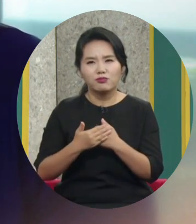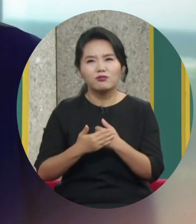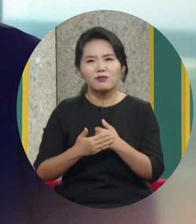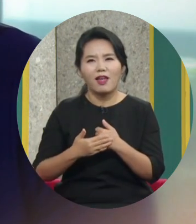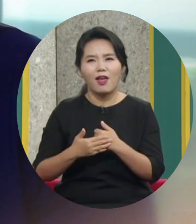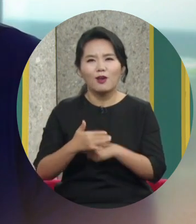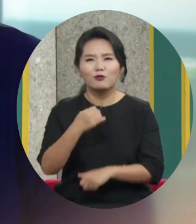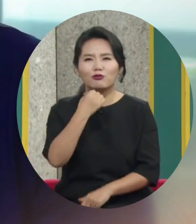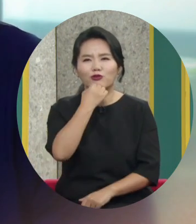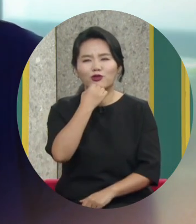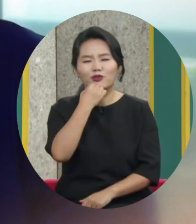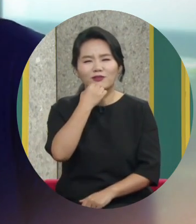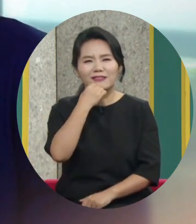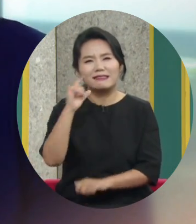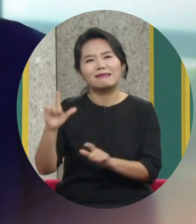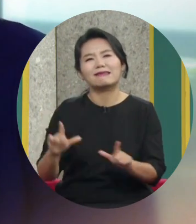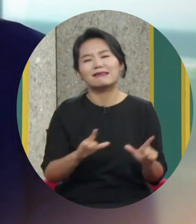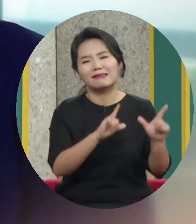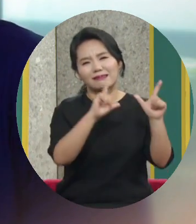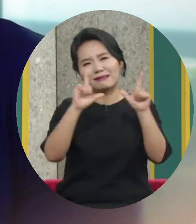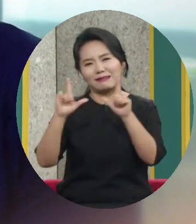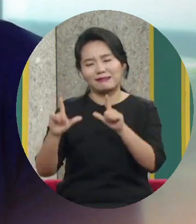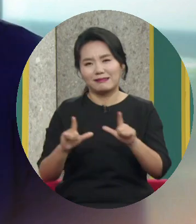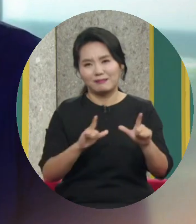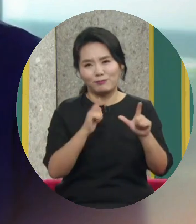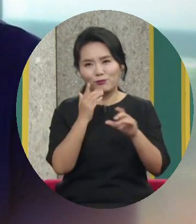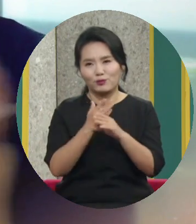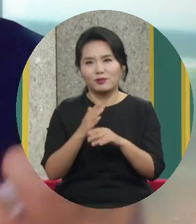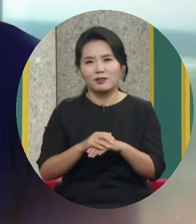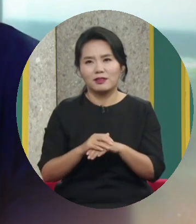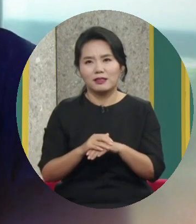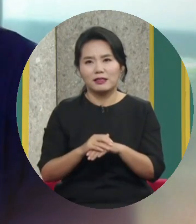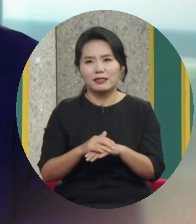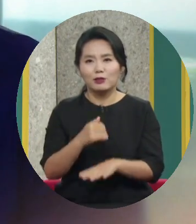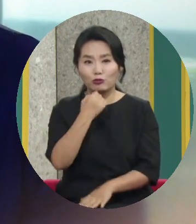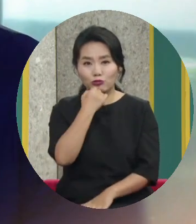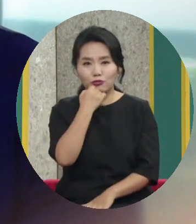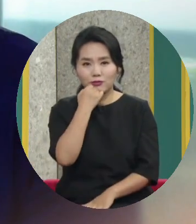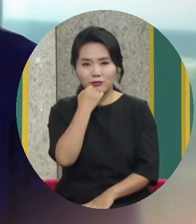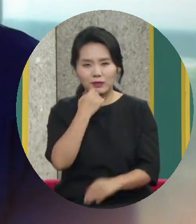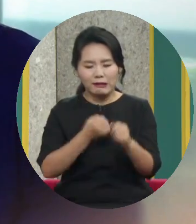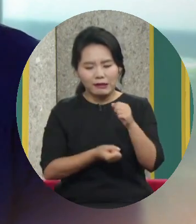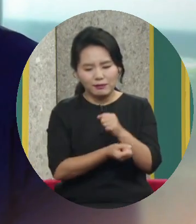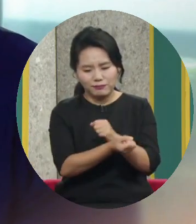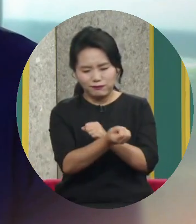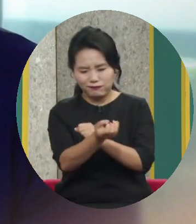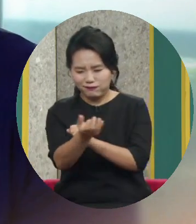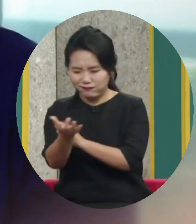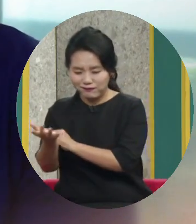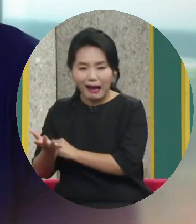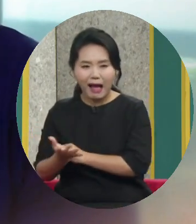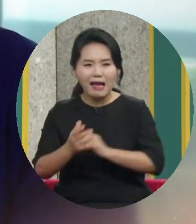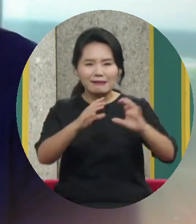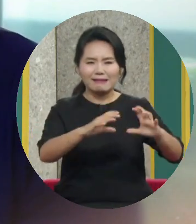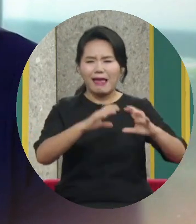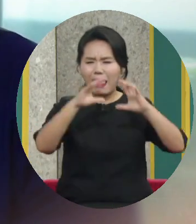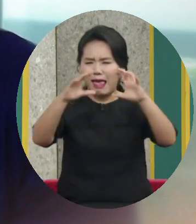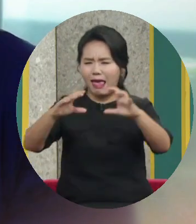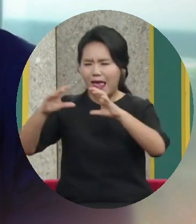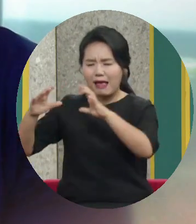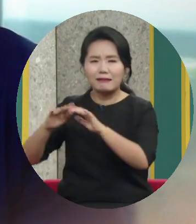있는 지금 삶을 가지고 있거든요. 그래서 이 웃음이 전 세계에 퍼져서 모든 사람들이 모든